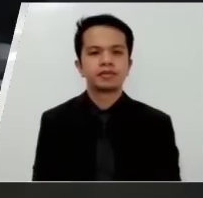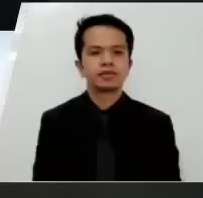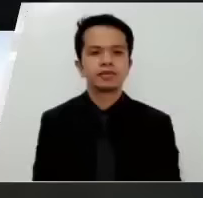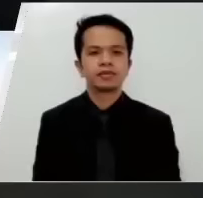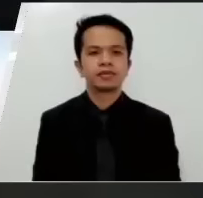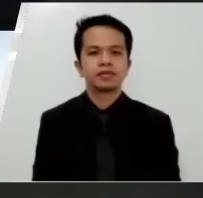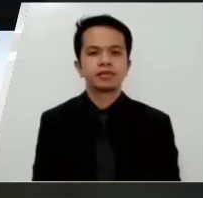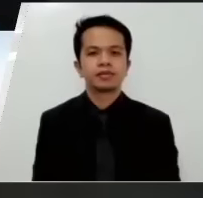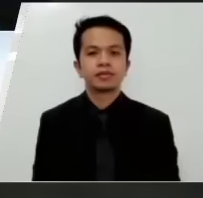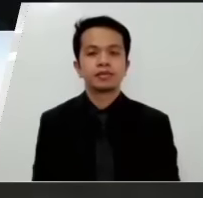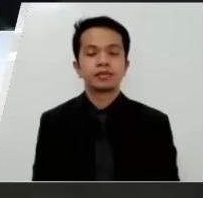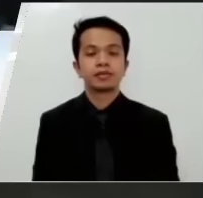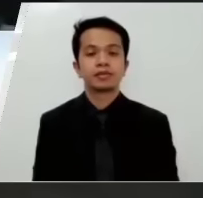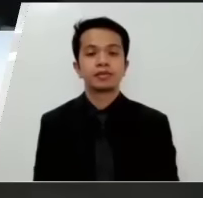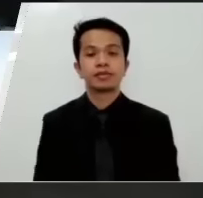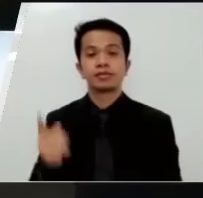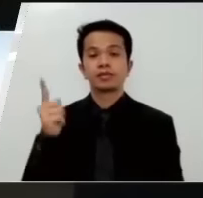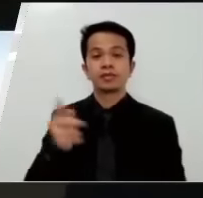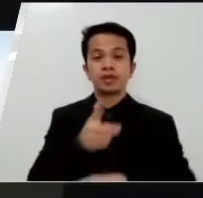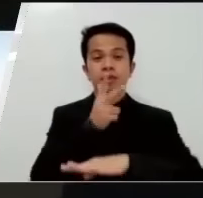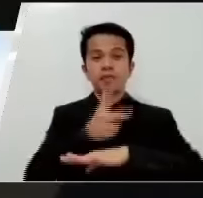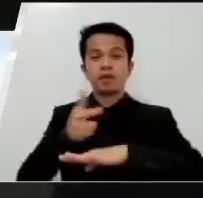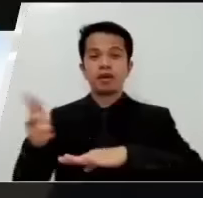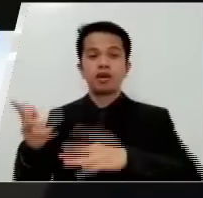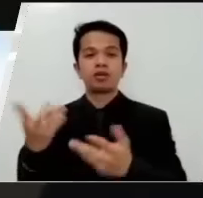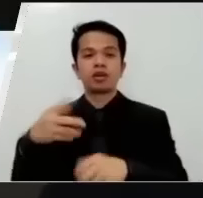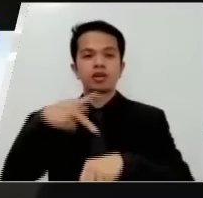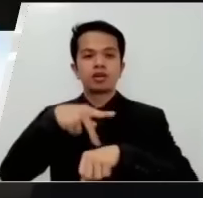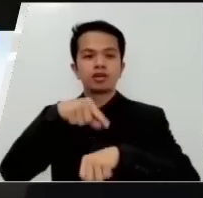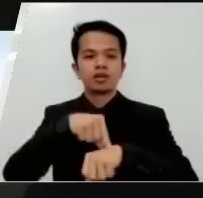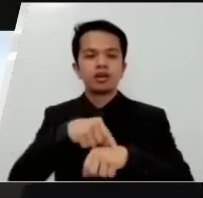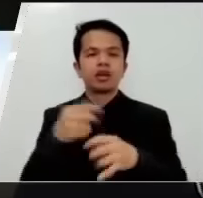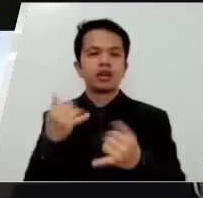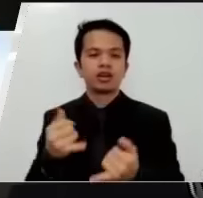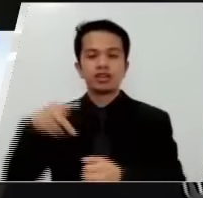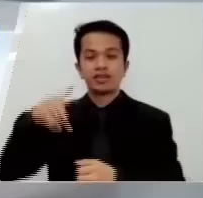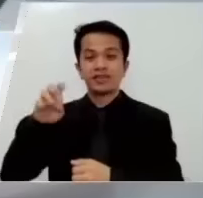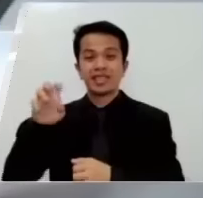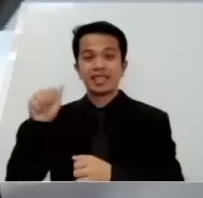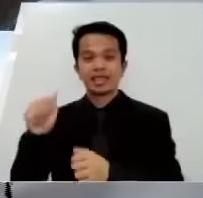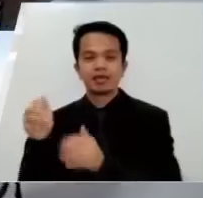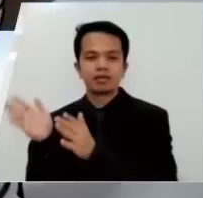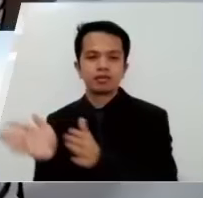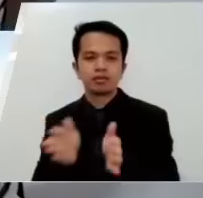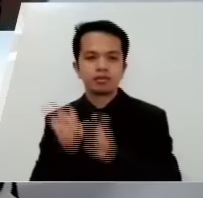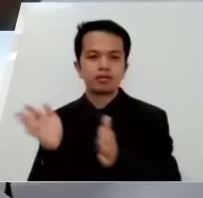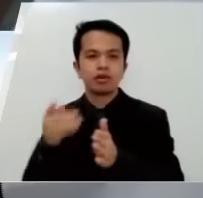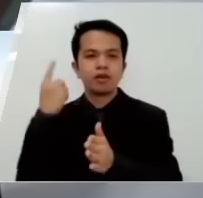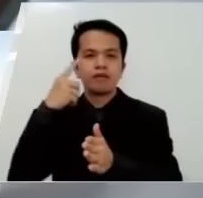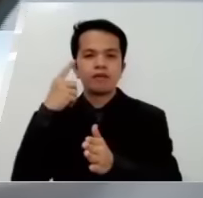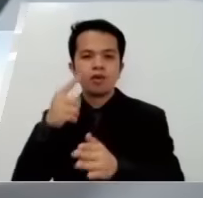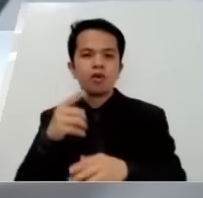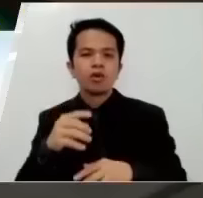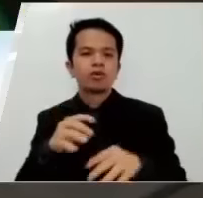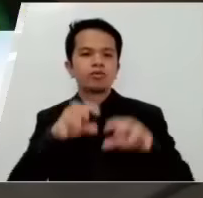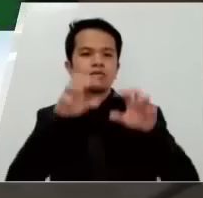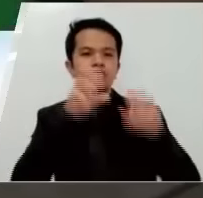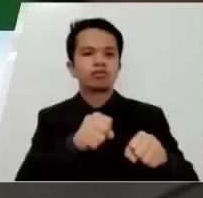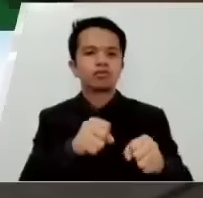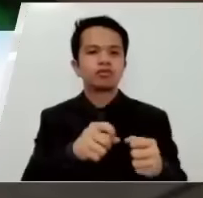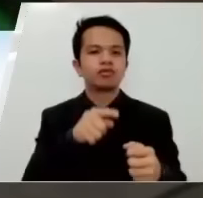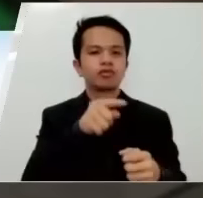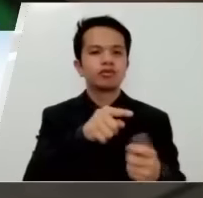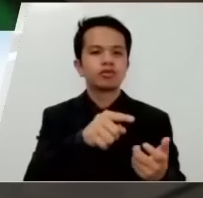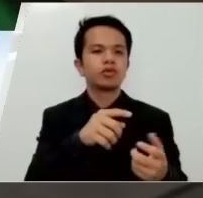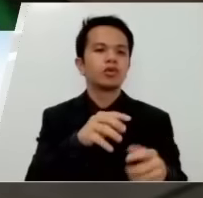Sa parking ng isang mall sa Parañaque City, kinasa ng PIDEA NCR ang buy-bust operation laban sa tatlo umanong tulak ng droga. Sabi